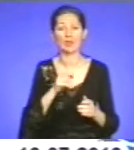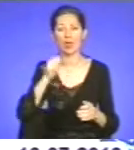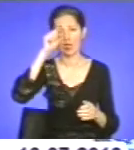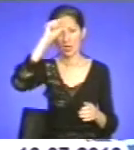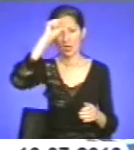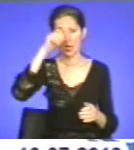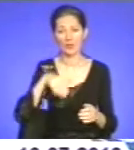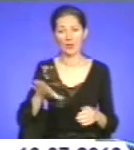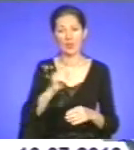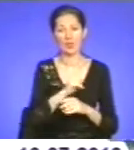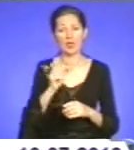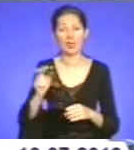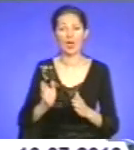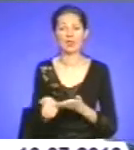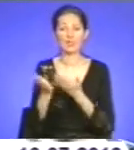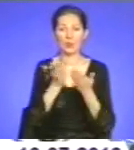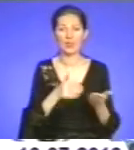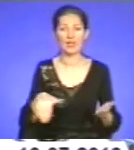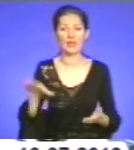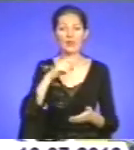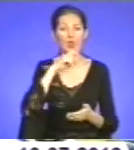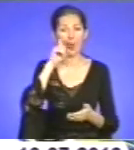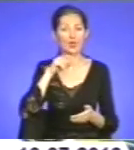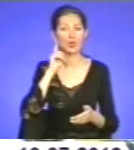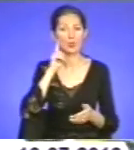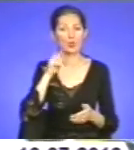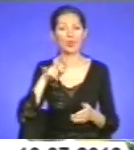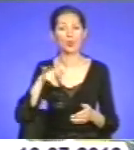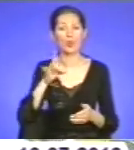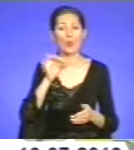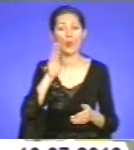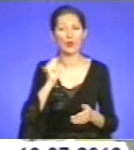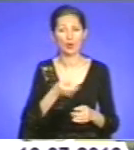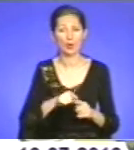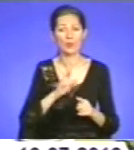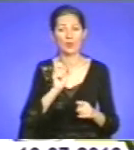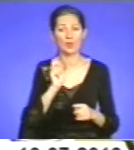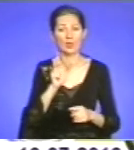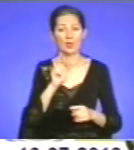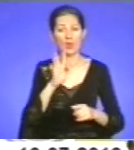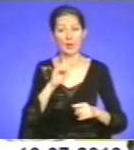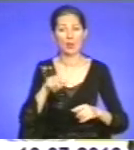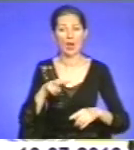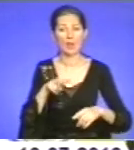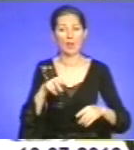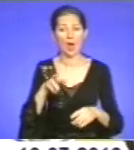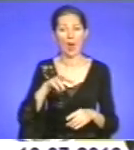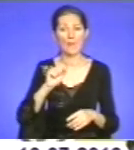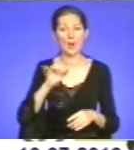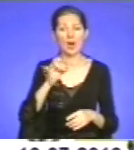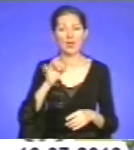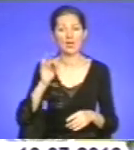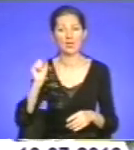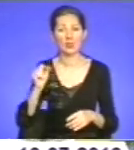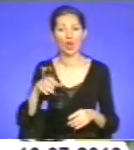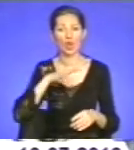тернополян запросити на всеукраїнську і молодіжну прощу, яка відбудеться 13-14 липня у Марійському духовному центрі. Знаємо також,